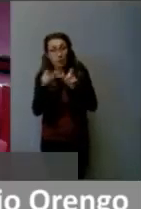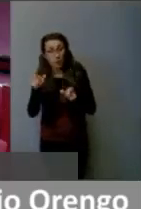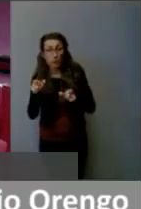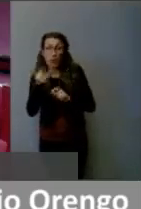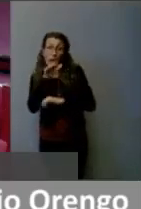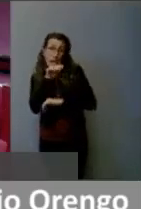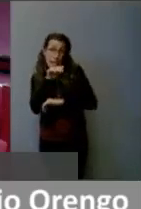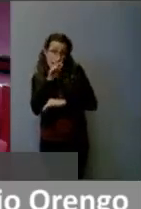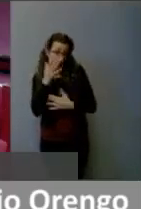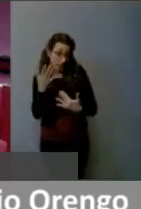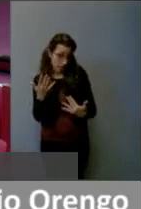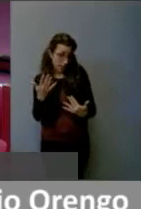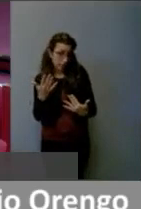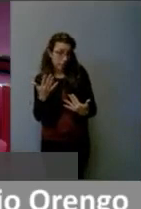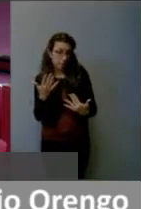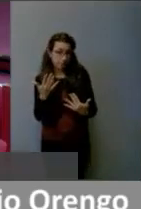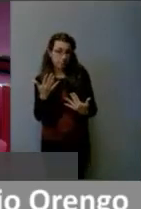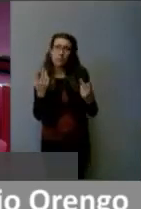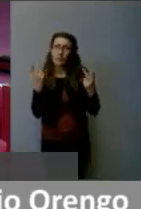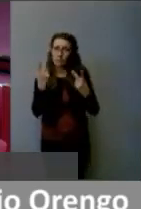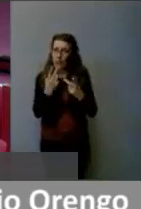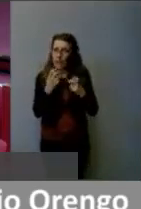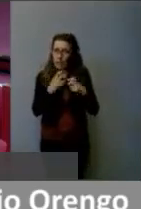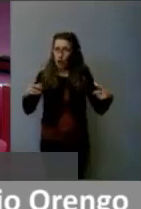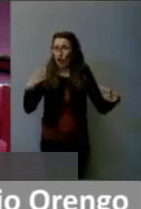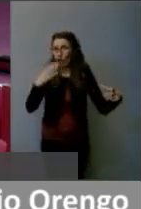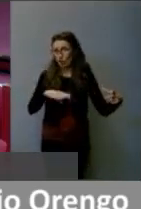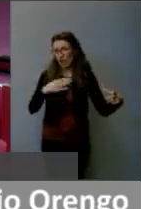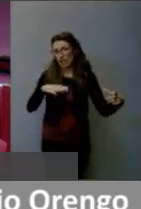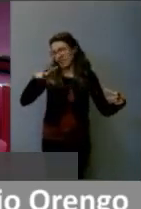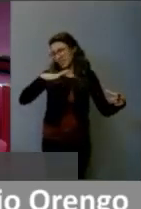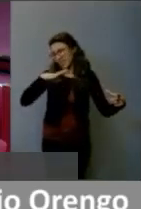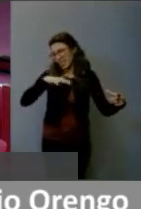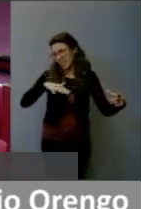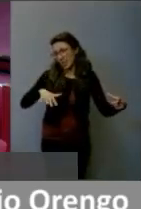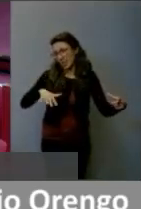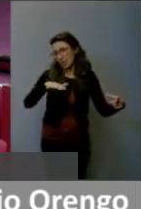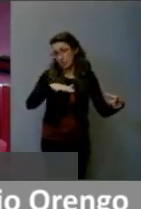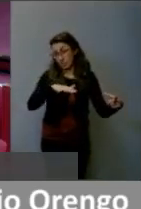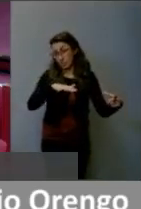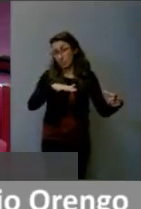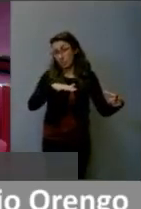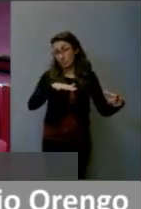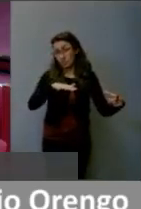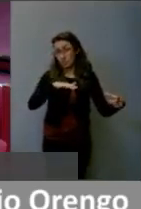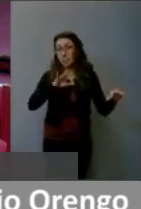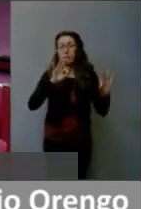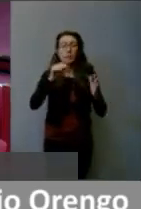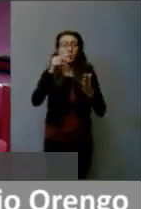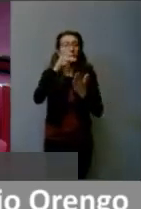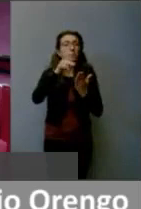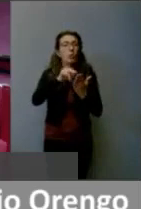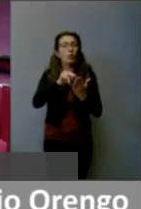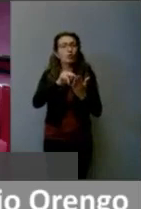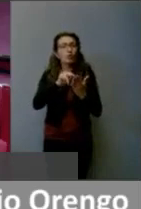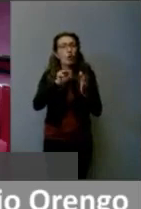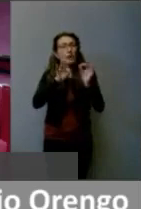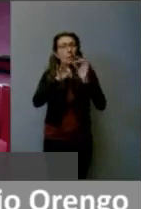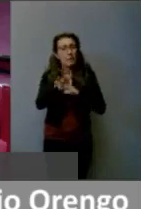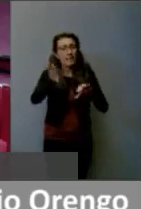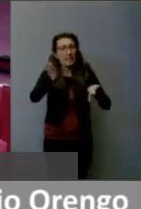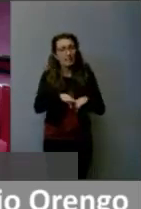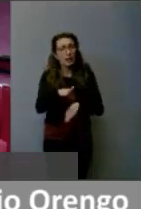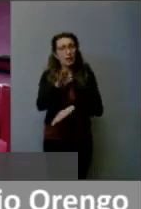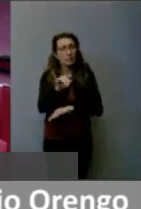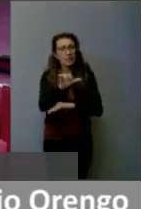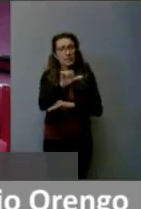anziana, di cui Genova è testimone in gran numero, nella mozione della Media Valbisagno